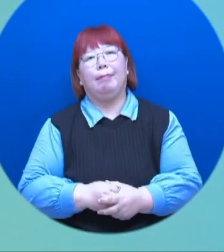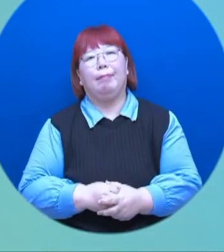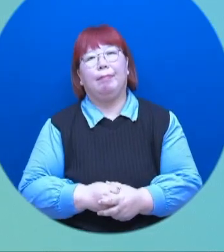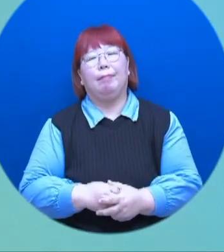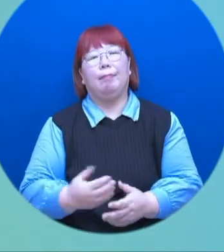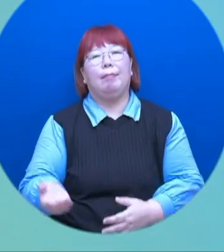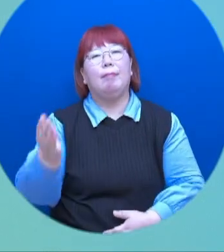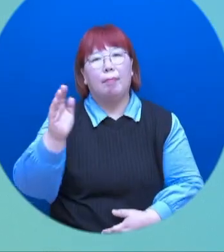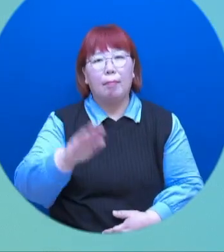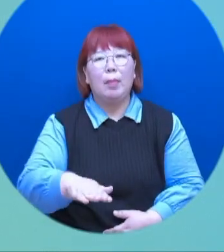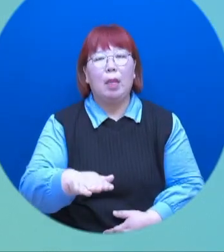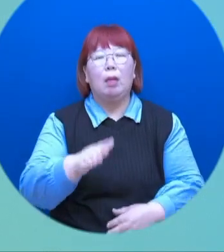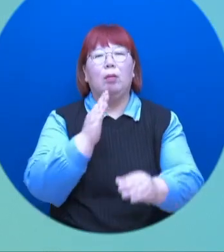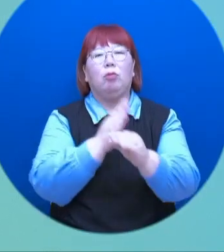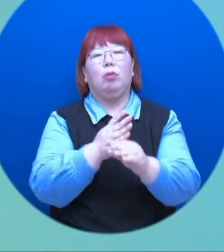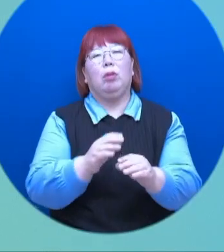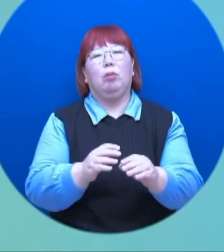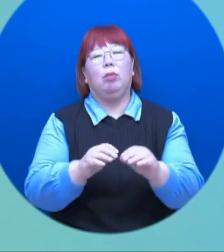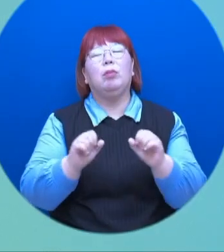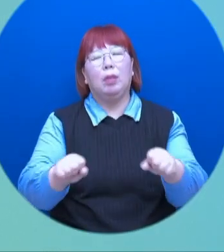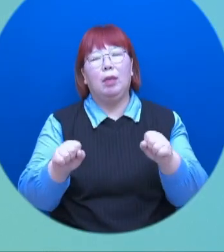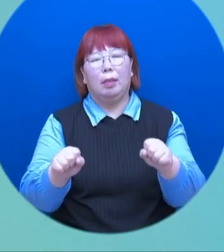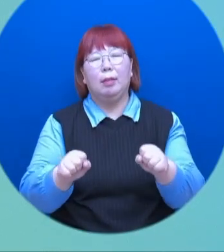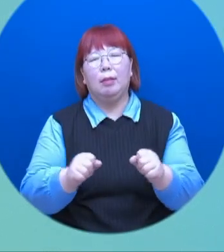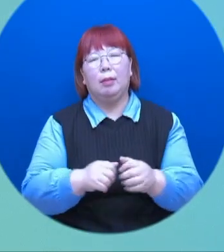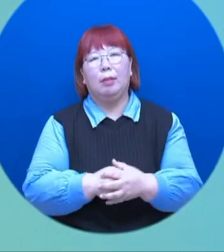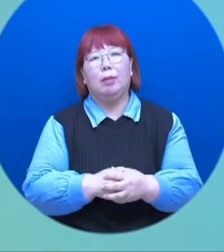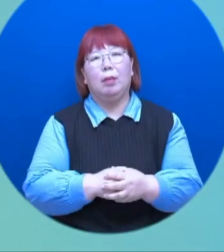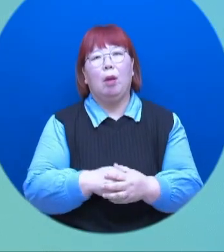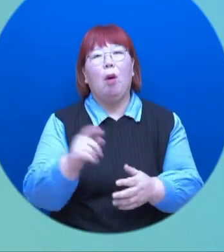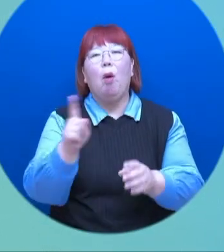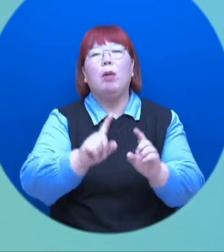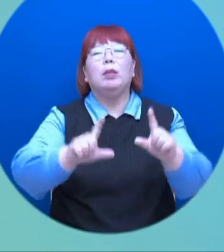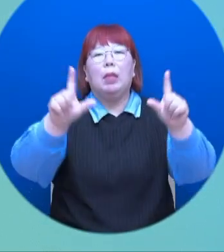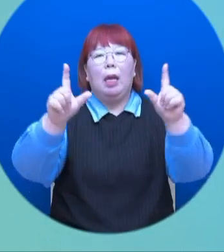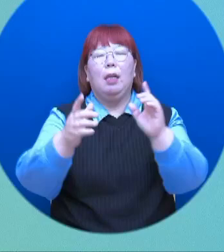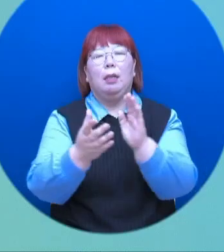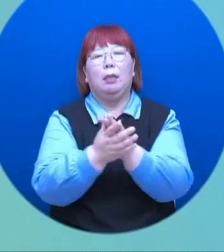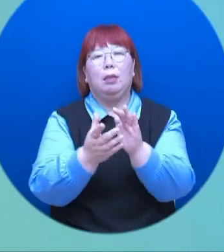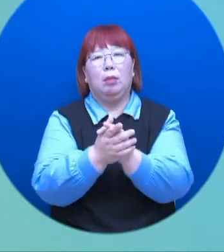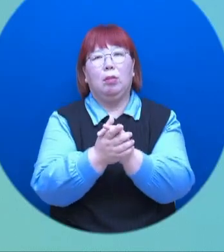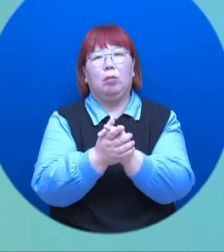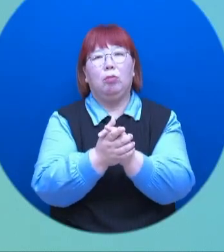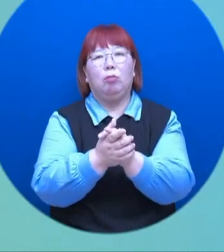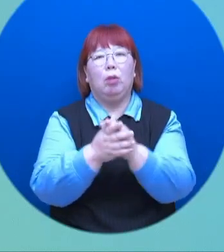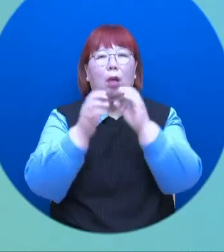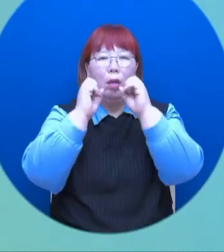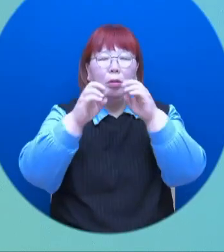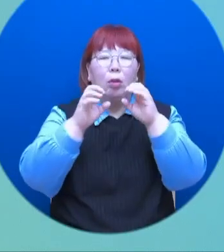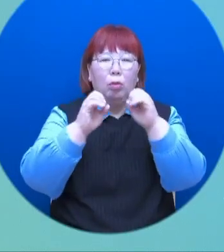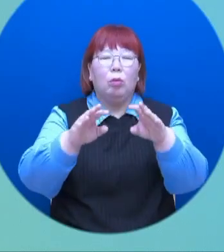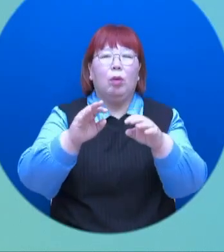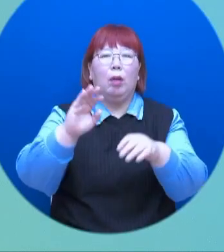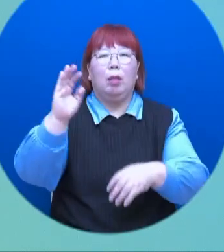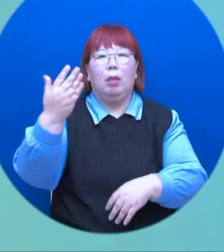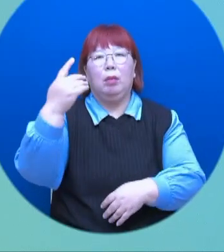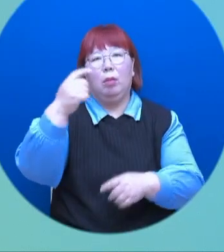하지만 그런 가운데도 살아났어요. 근데 어느 날 친구가 전도를 해서 교회 가게